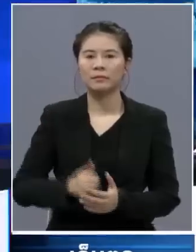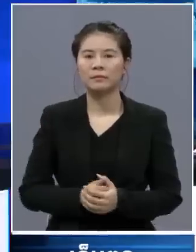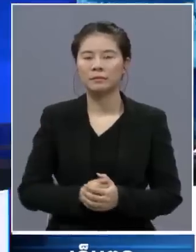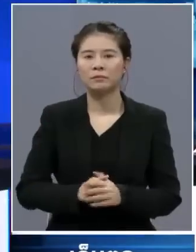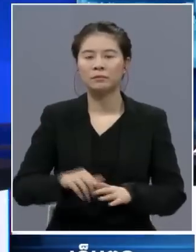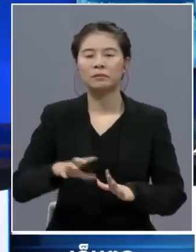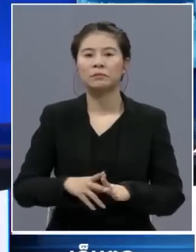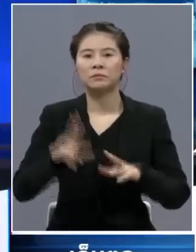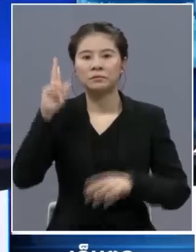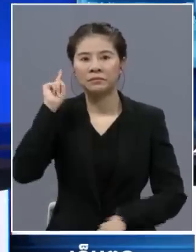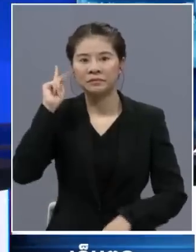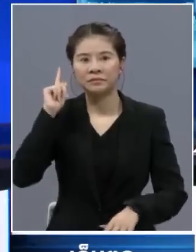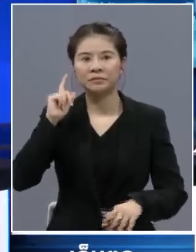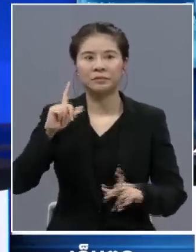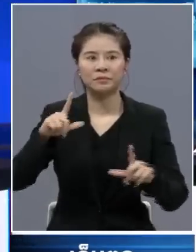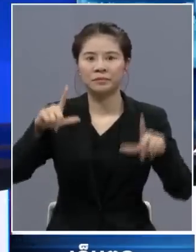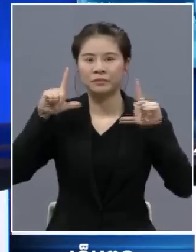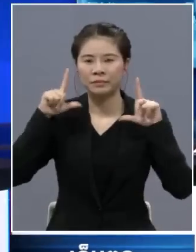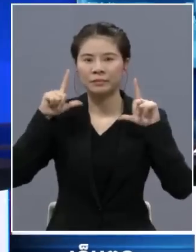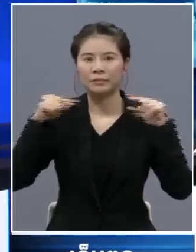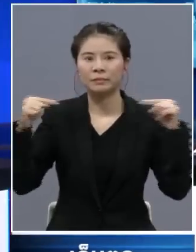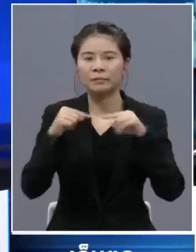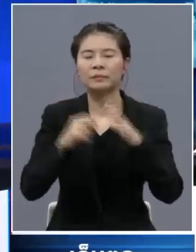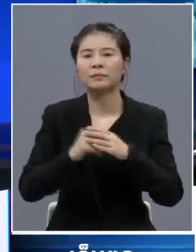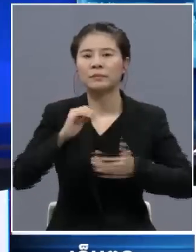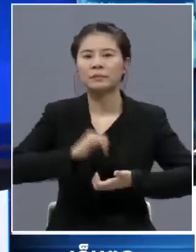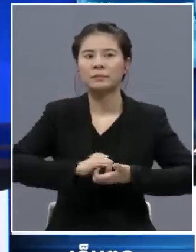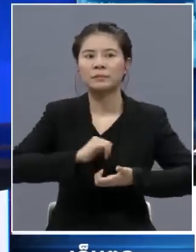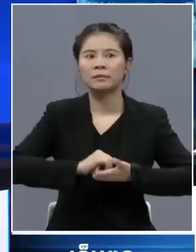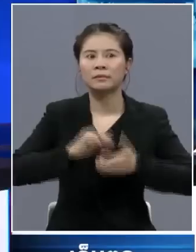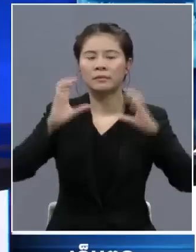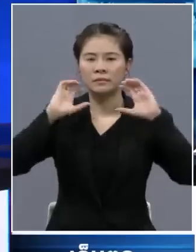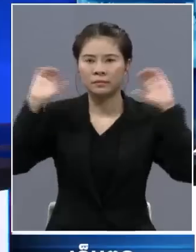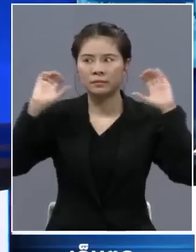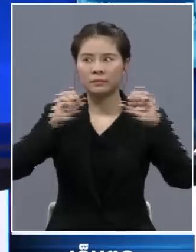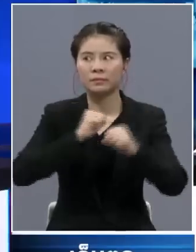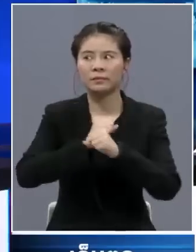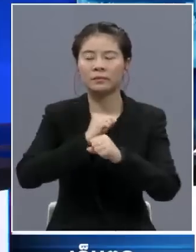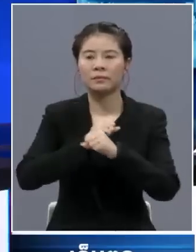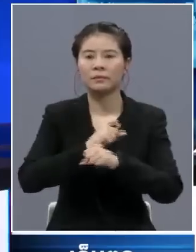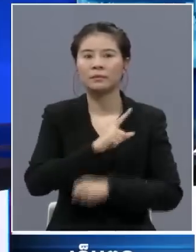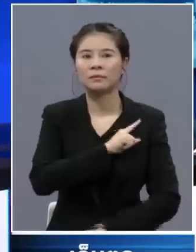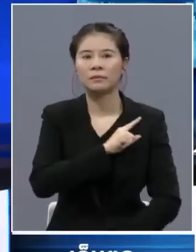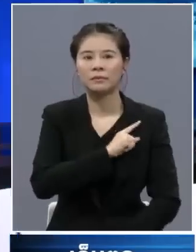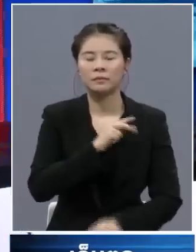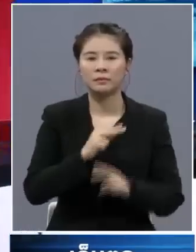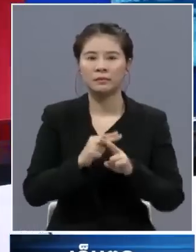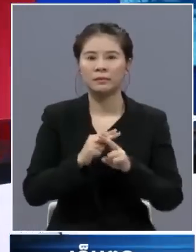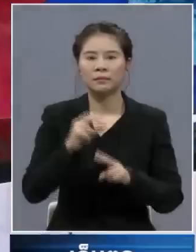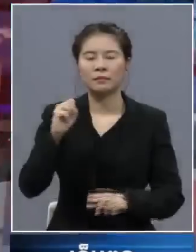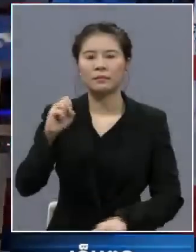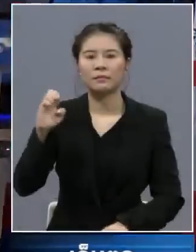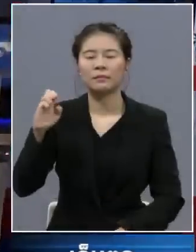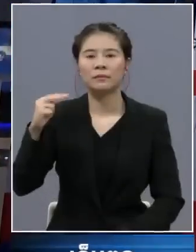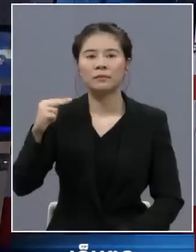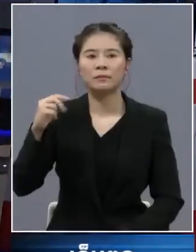ที่เป็นควันหลงจากวันที่เซ็น MOU ร่วมกันนะครับเกี่ยวข้องกับกรณีที่คุณสิทธาเนี่ยตั้งคำถาม